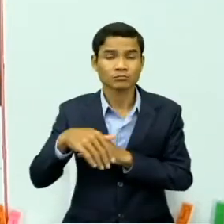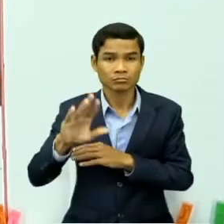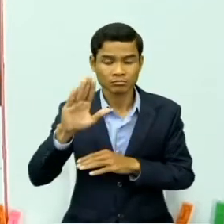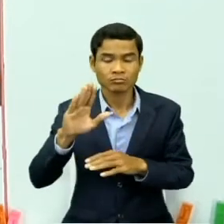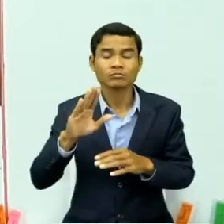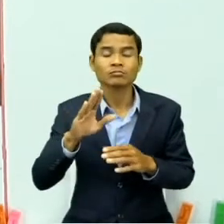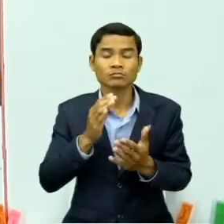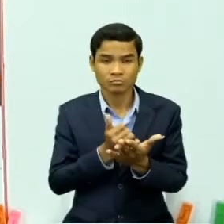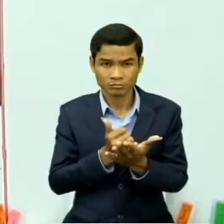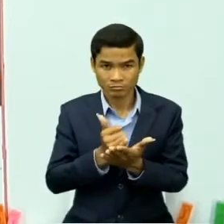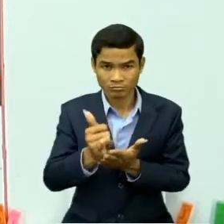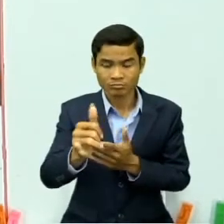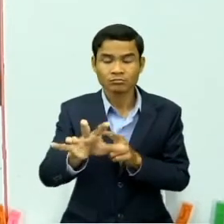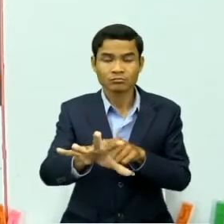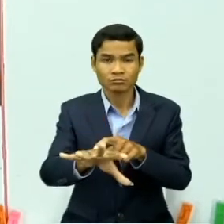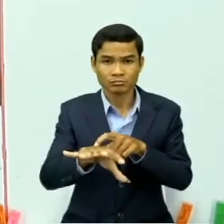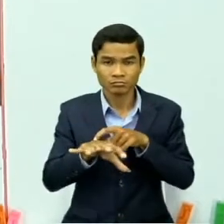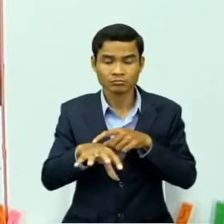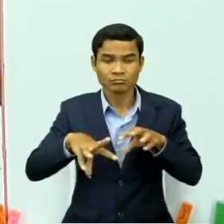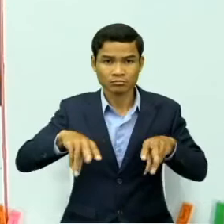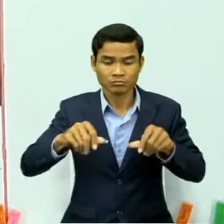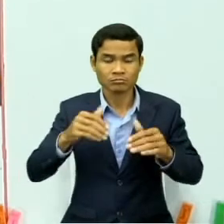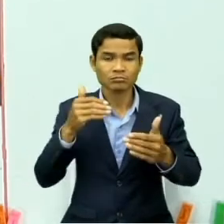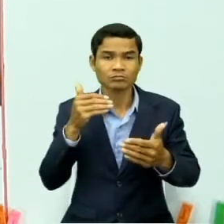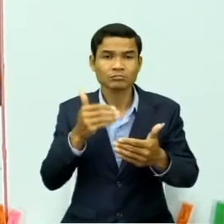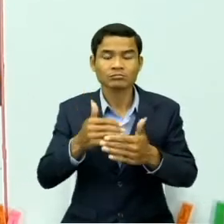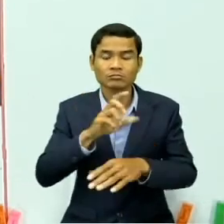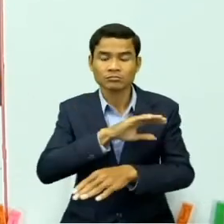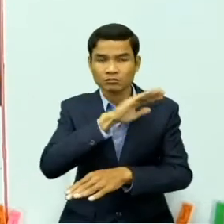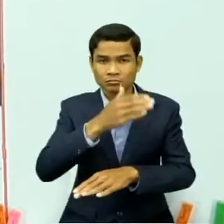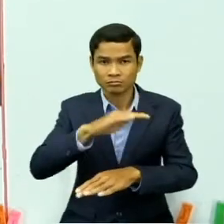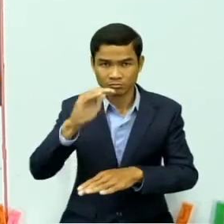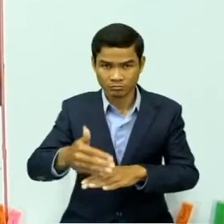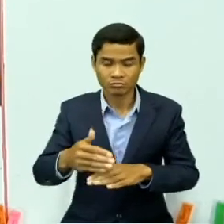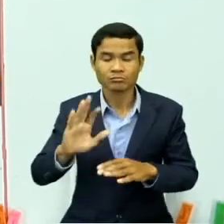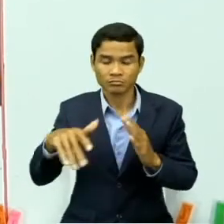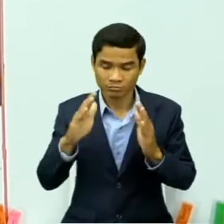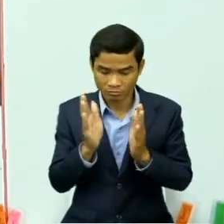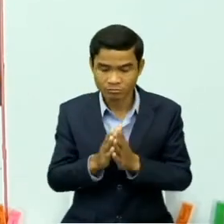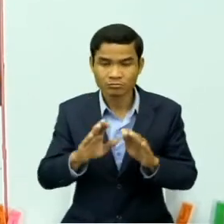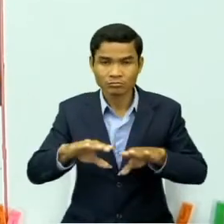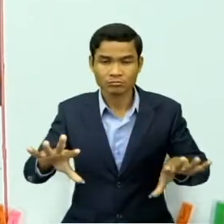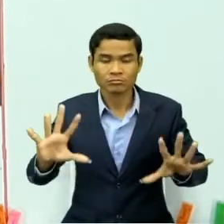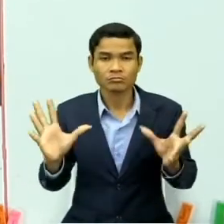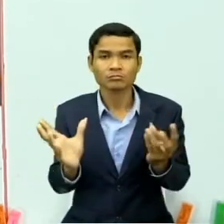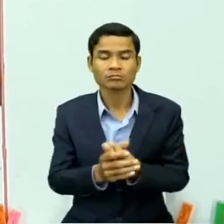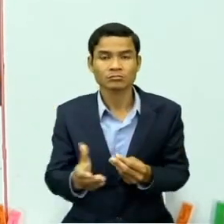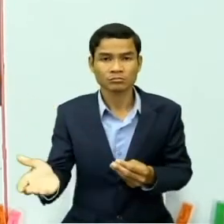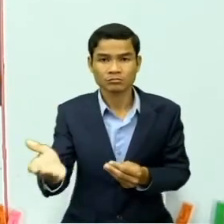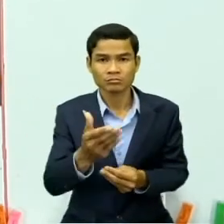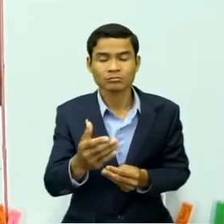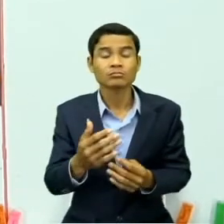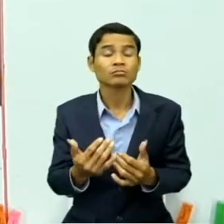rô đấy có bái trường phnom chào con ấy lấy